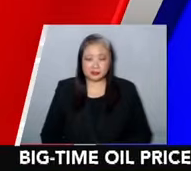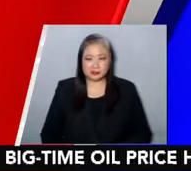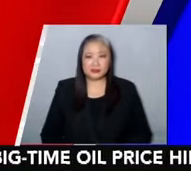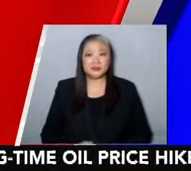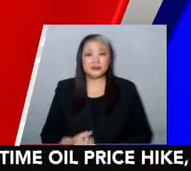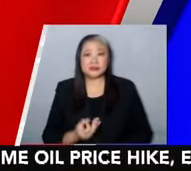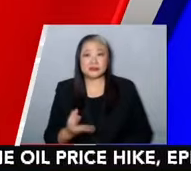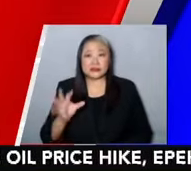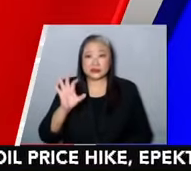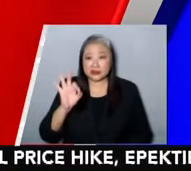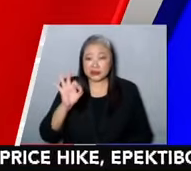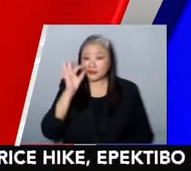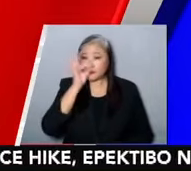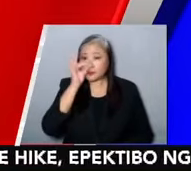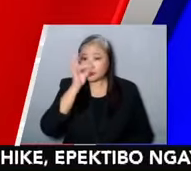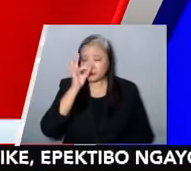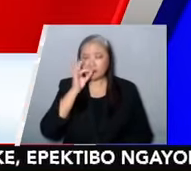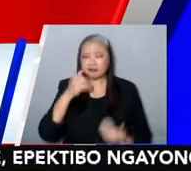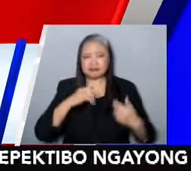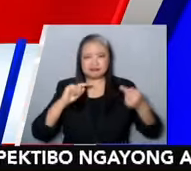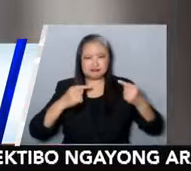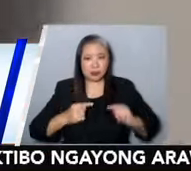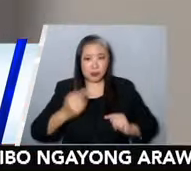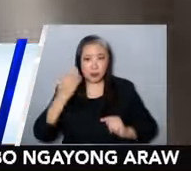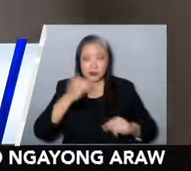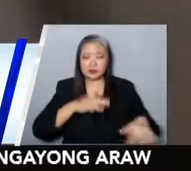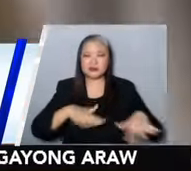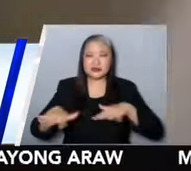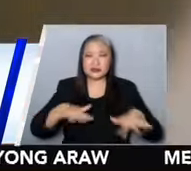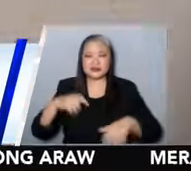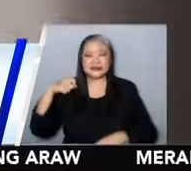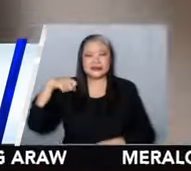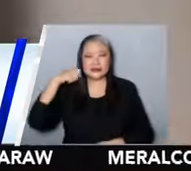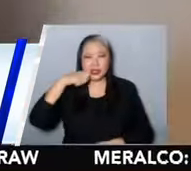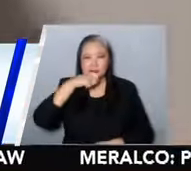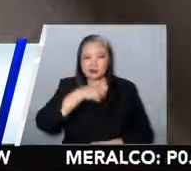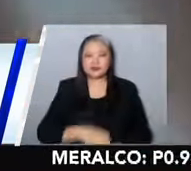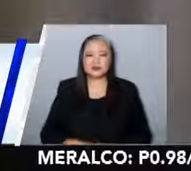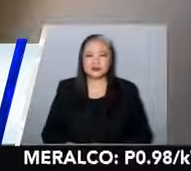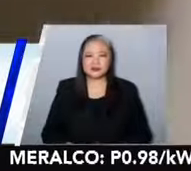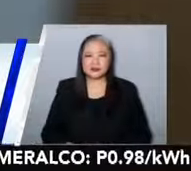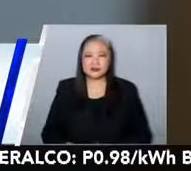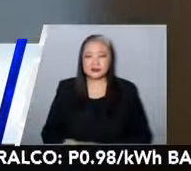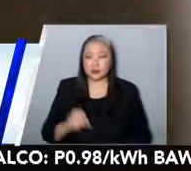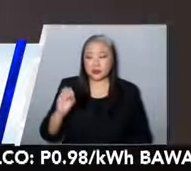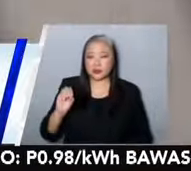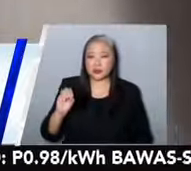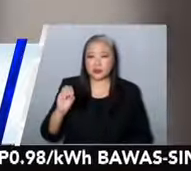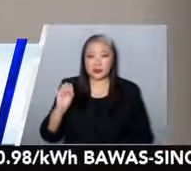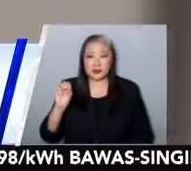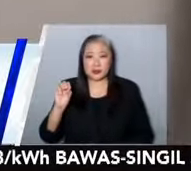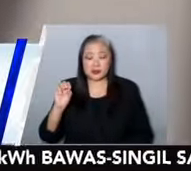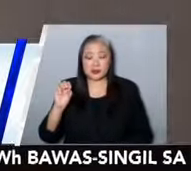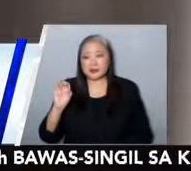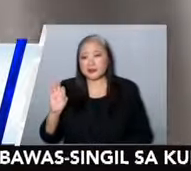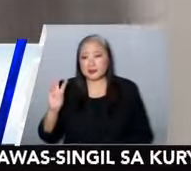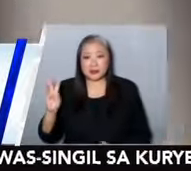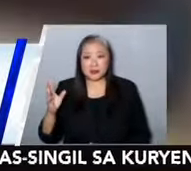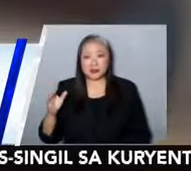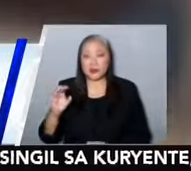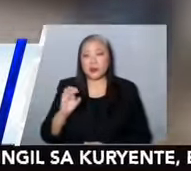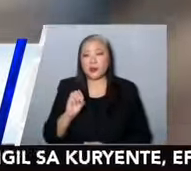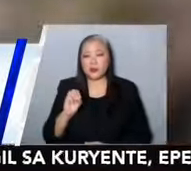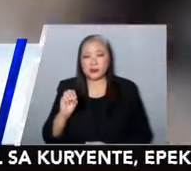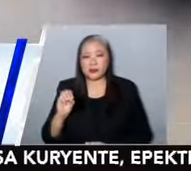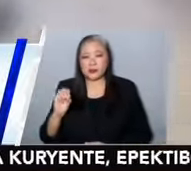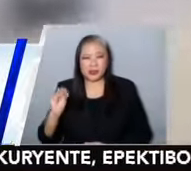magnitude 7.2 na lindol sa Taiwan. Ayon sa Department of Migrant Workers, minor injuries ang tinamo ng mga Pinoy. Nakauwi na raw